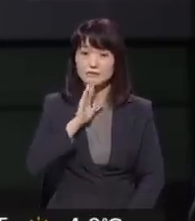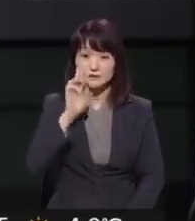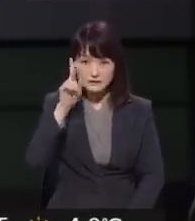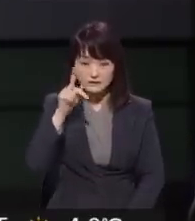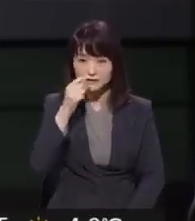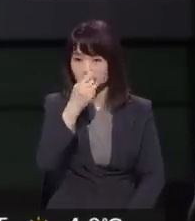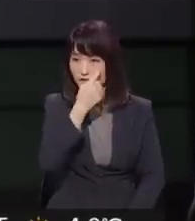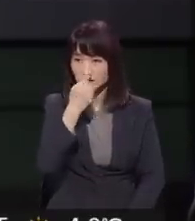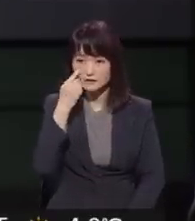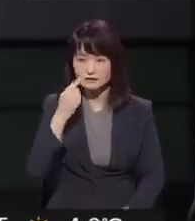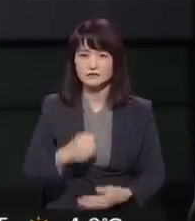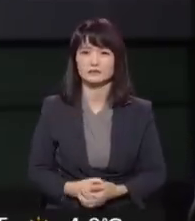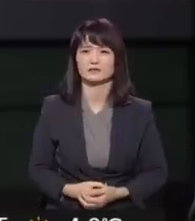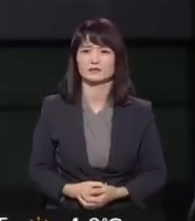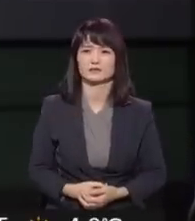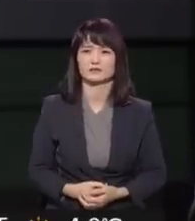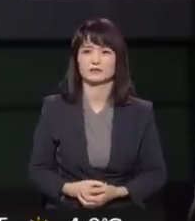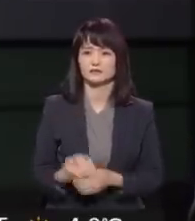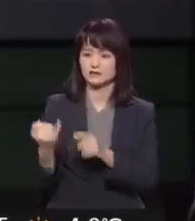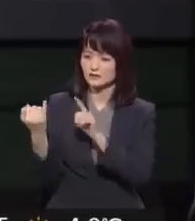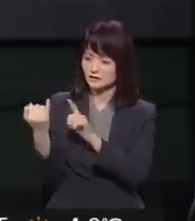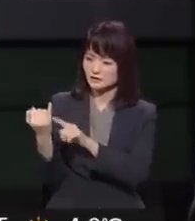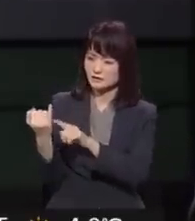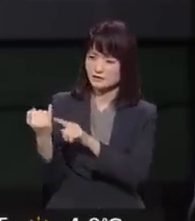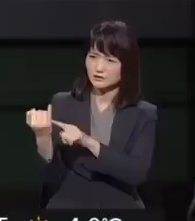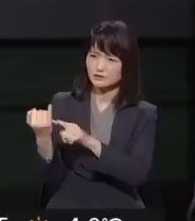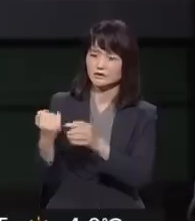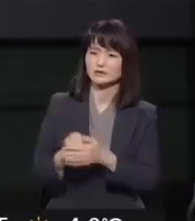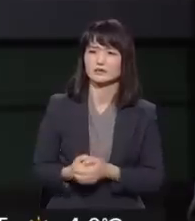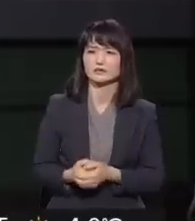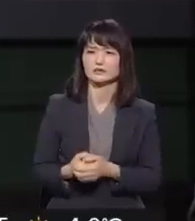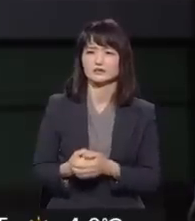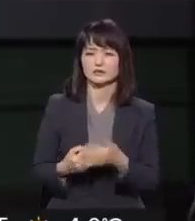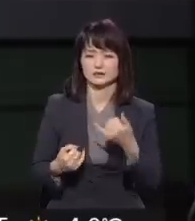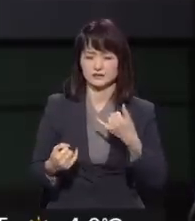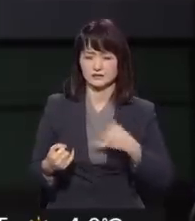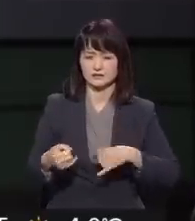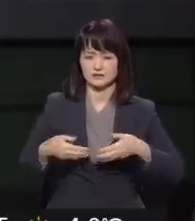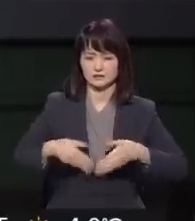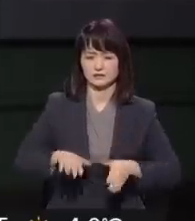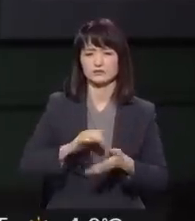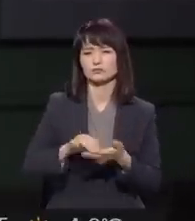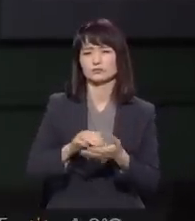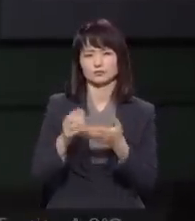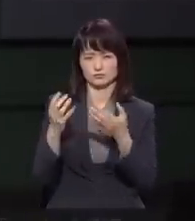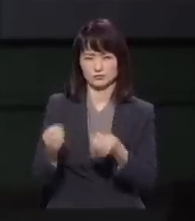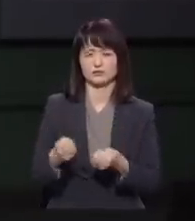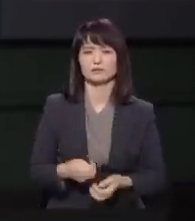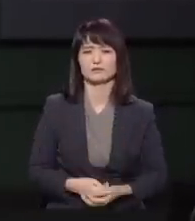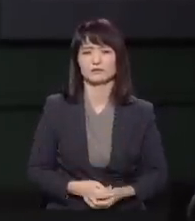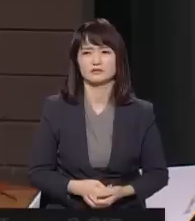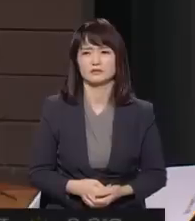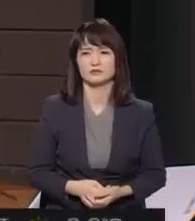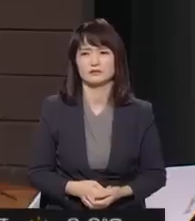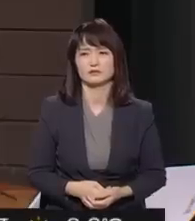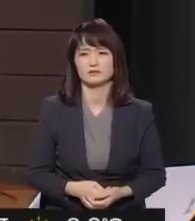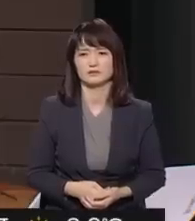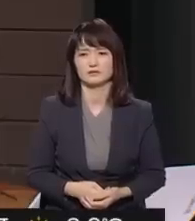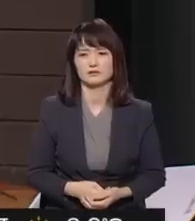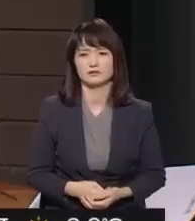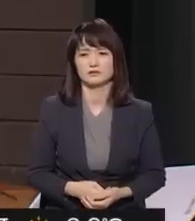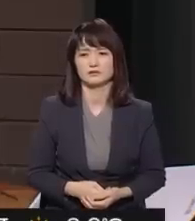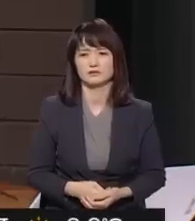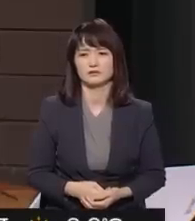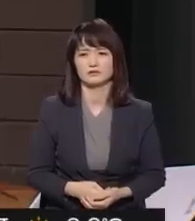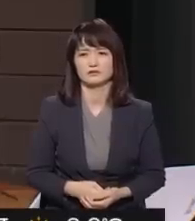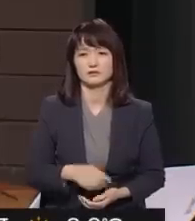간절한 부부도 많은데 저런 여자한테는 또 꼭 아이들이 잘 찾아온다 이렇게 말씀을 하셨습니다 지금 그 또